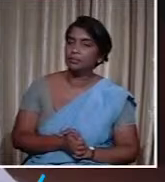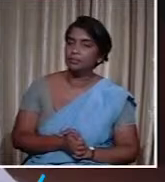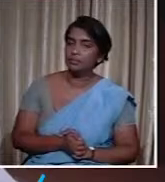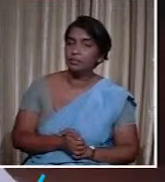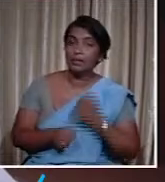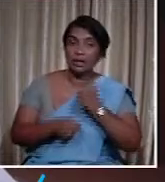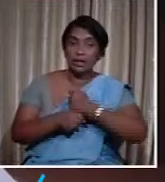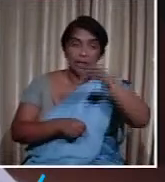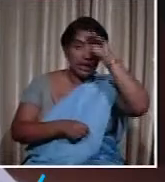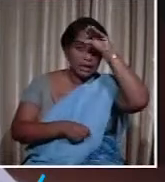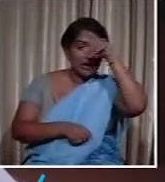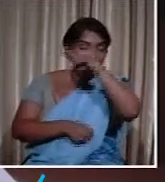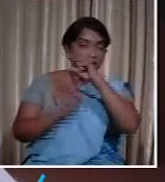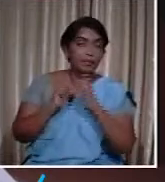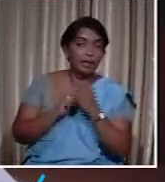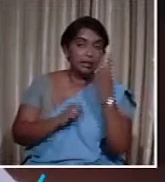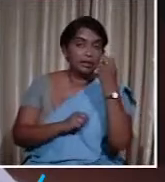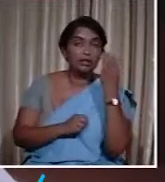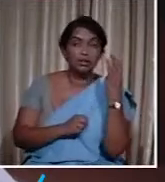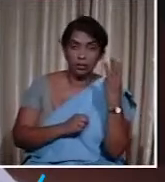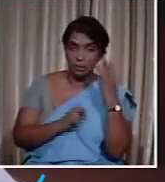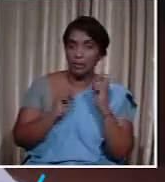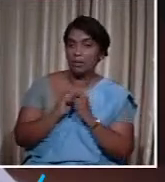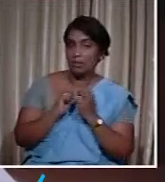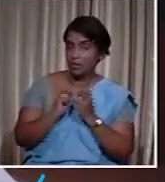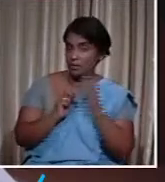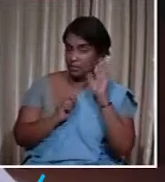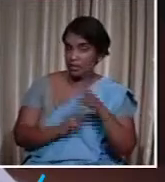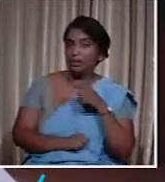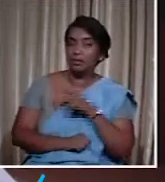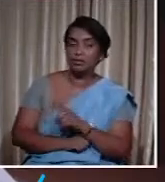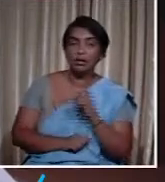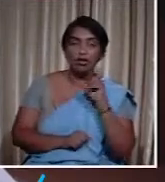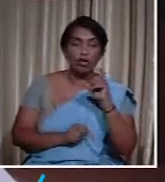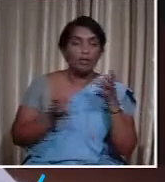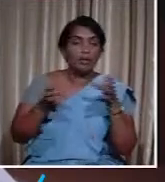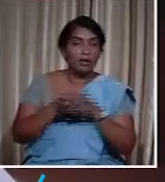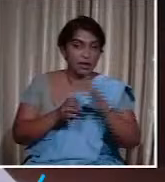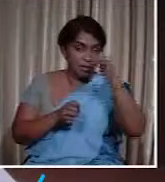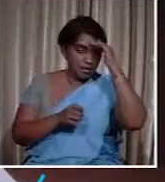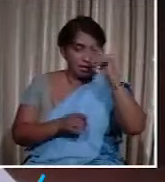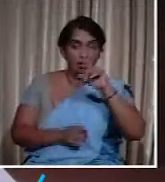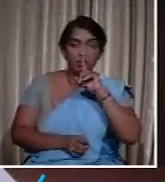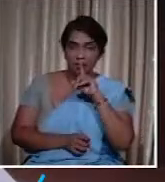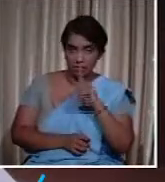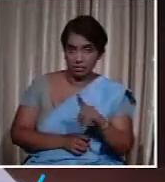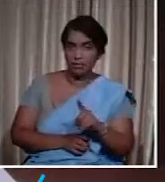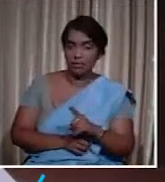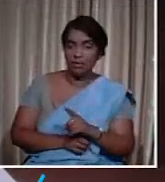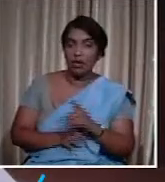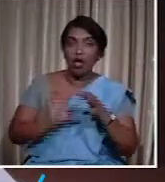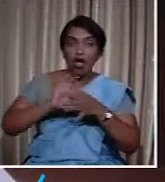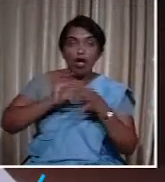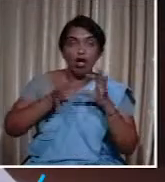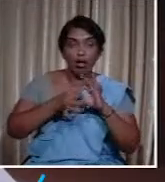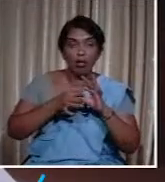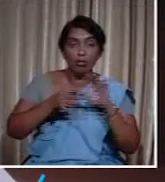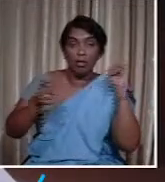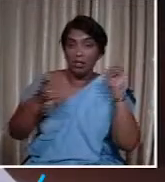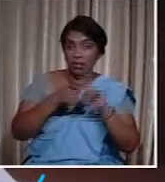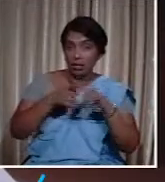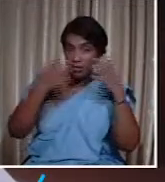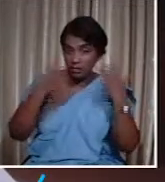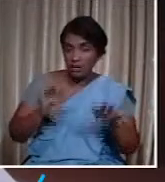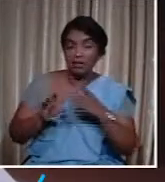ग्रीसिये में अर्बुदे मतवे दुने वकवाणु अर्बुदे मतवेकोट ऐ कम्युनिस्ट पक्ष नायिकाव किव्वा ओलिंपिक कुलतील इवरकोट किव